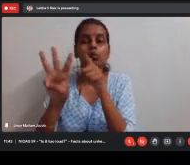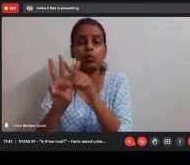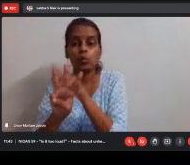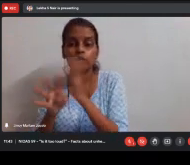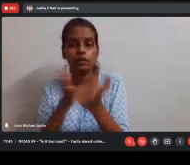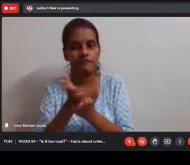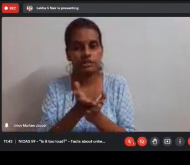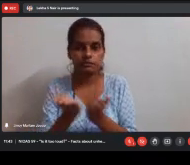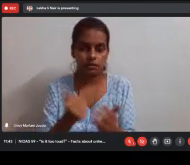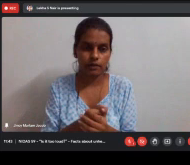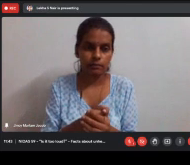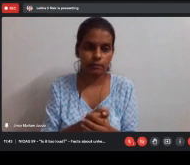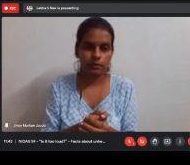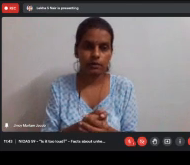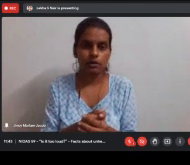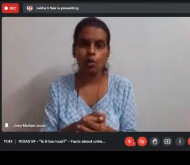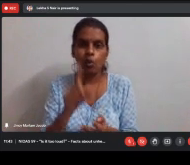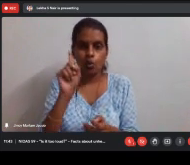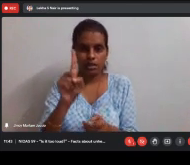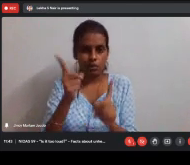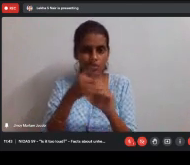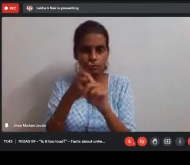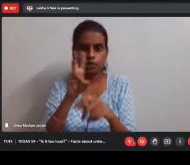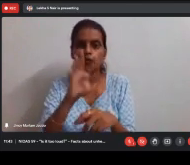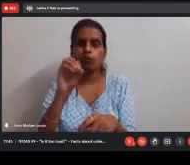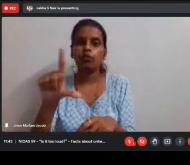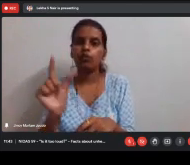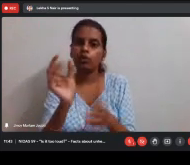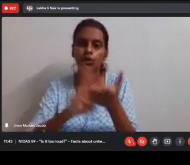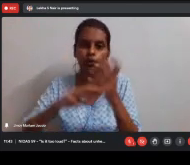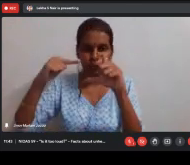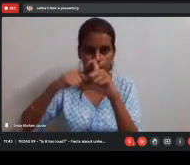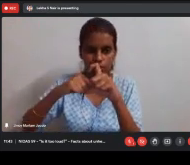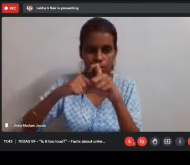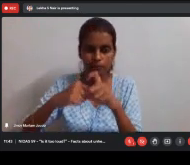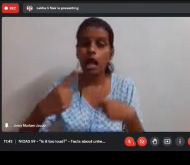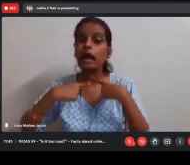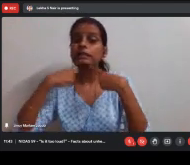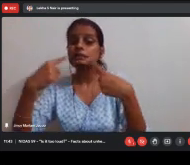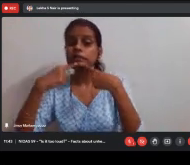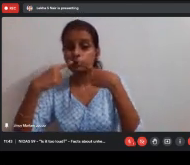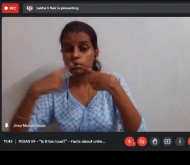വരുന്ന ശബ്ദങ്ങളാണെന്നുണ്ടെങ്കിൽ അതിനെ പ്രൊട്ടക്ട് ചെയ്യാനുള്ള മെഷേഴ്സ് നമ്മൾ യൂസ് ചെയ്യുക.